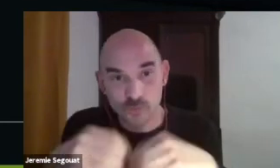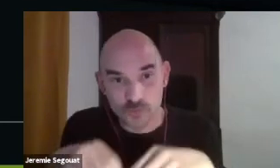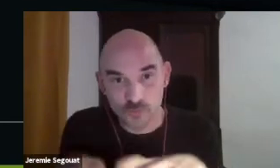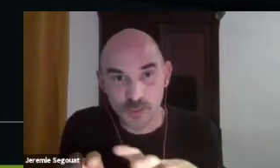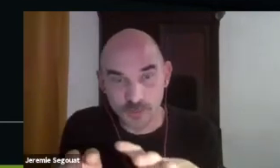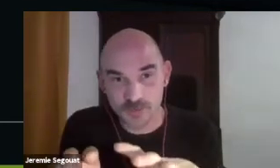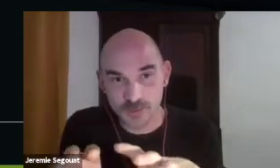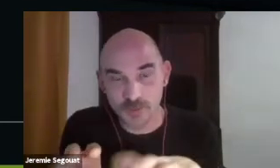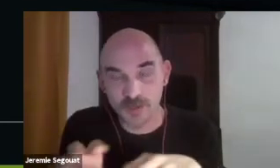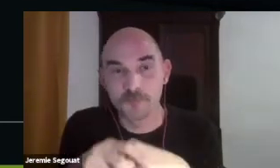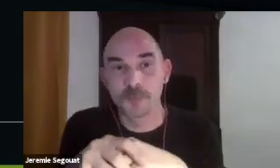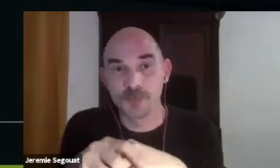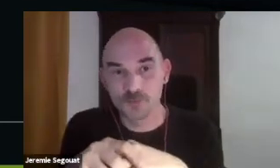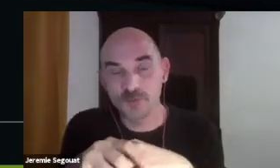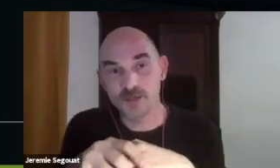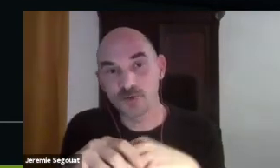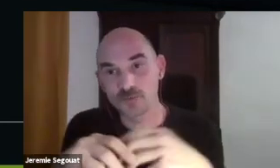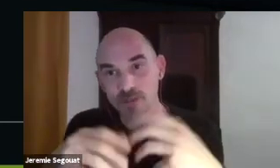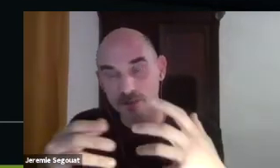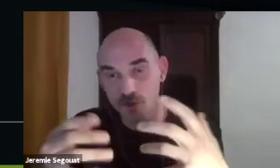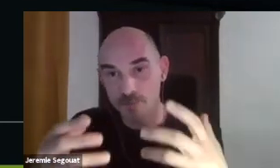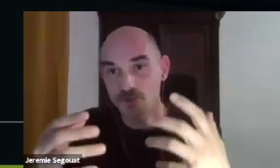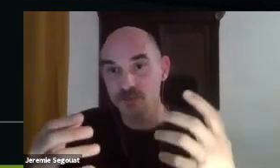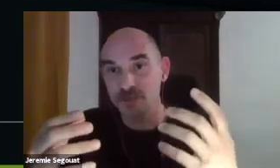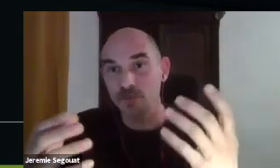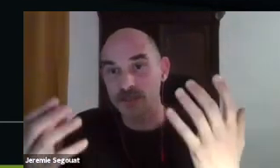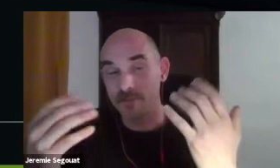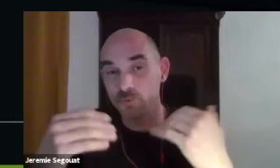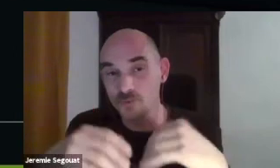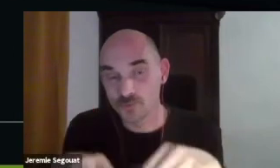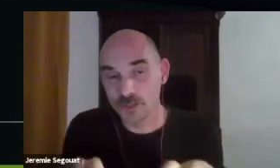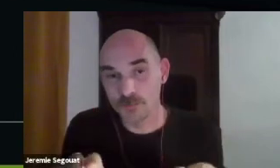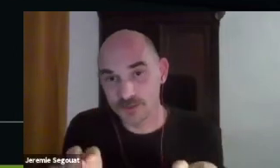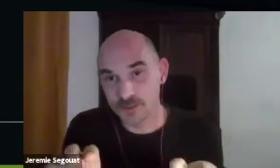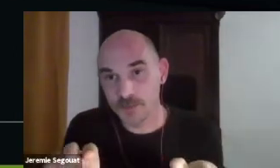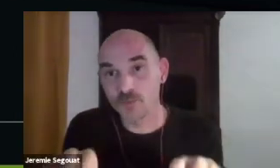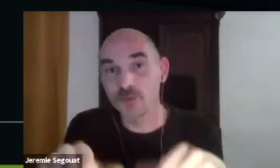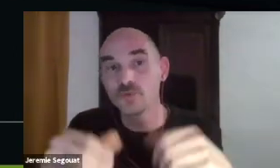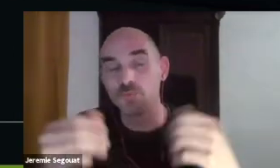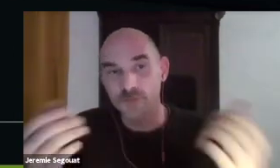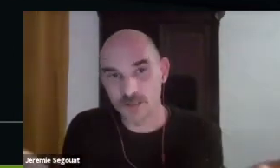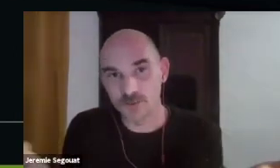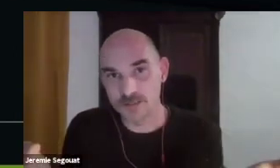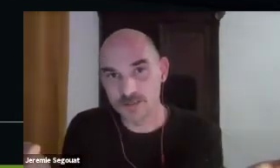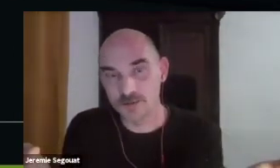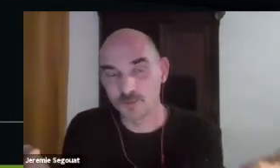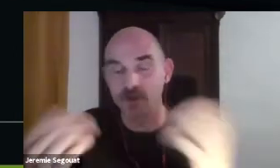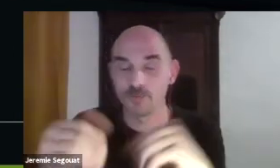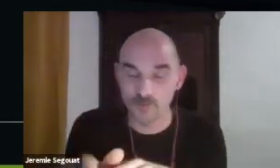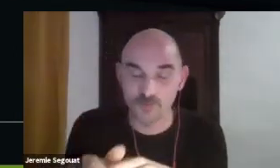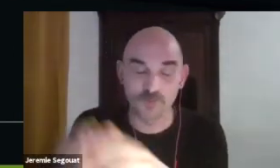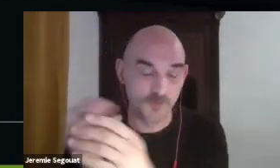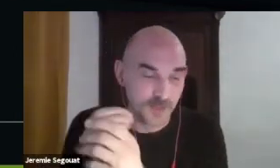mains en dessous de la personne qui parle mais du coup il va y avoir tout un code parce que si on passe les mains en dessous de la personne qui parle on n'écoute plus ce'elle est en train de dire